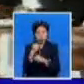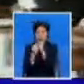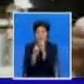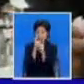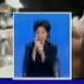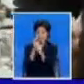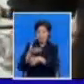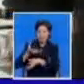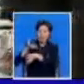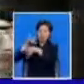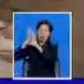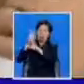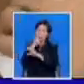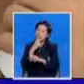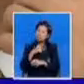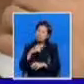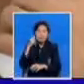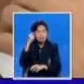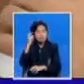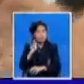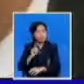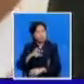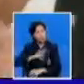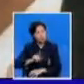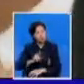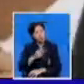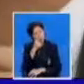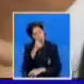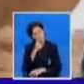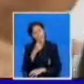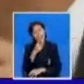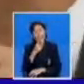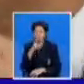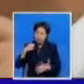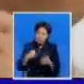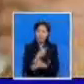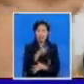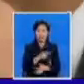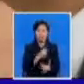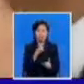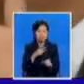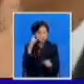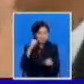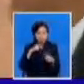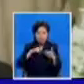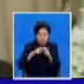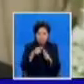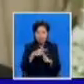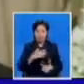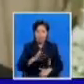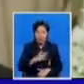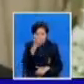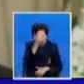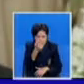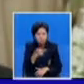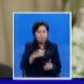ครับว่ามีอะไรที่เรารู้สึกว่ามันไม่ควรจะเกิดแล้วมันเกิดโดยที่เราไม่คาดคิดมาก่อนใน1ปีที่ผ่านมา ตอนที่ไม่ควรจะเกิดเนี่ยเห